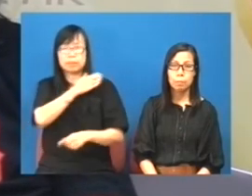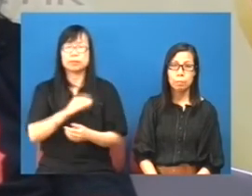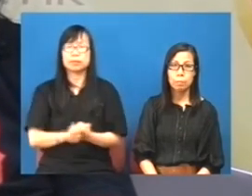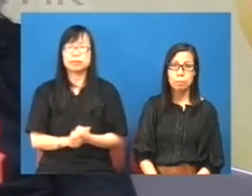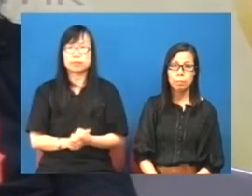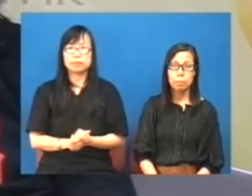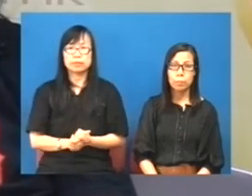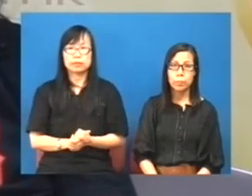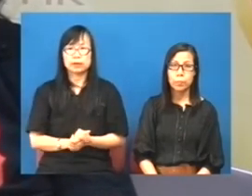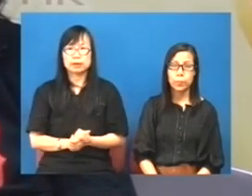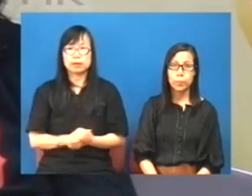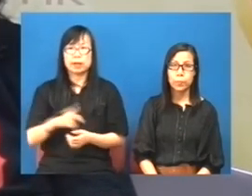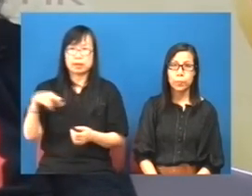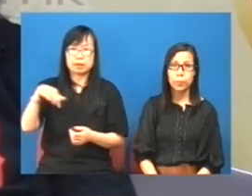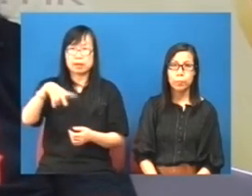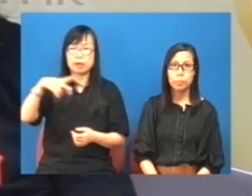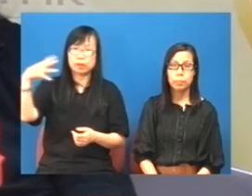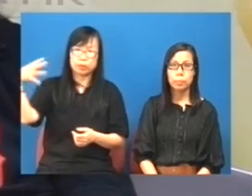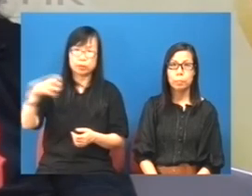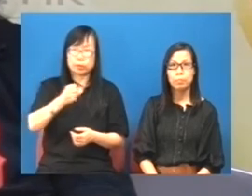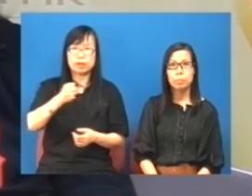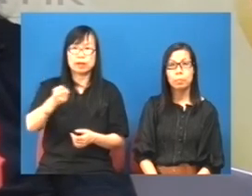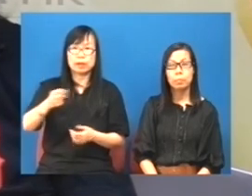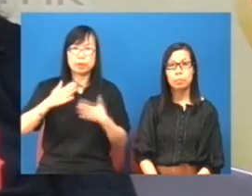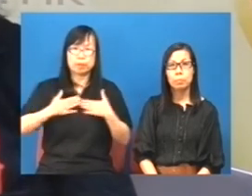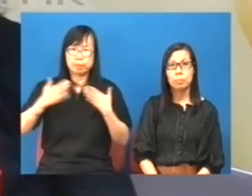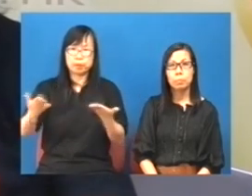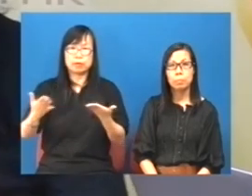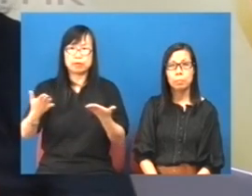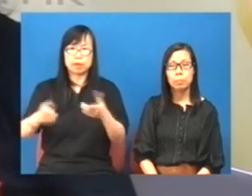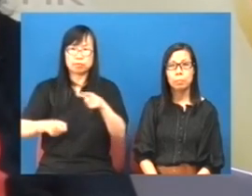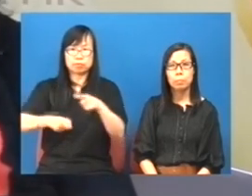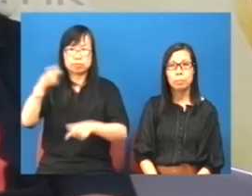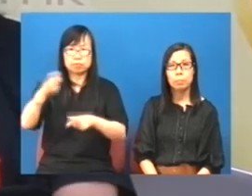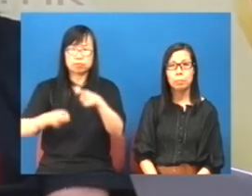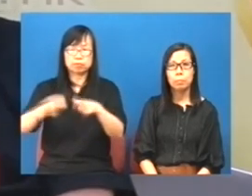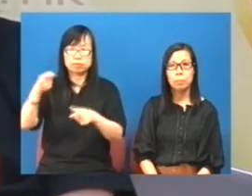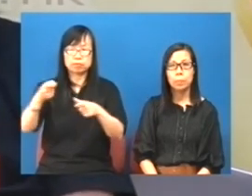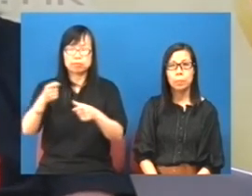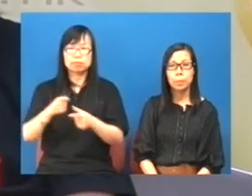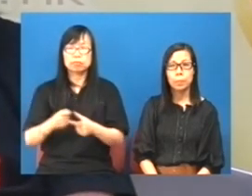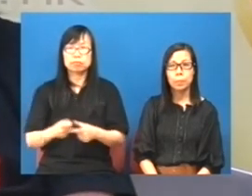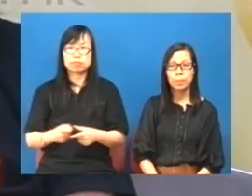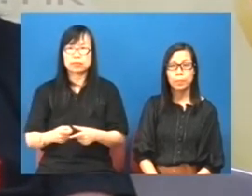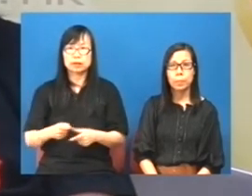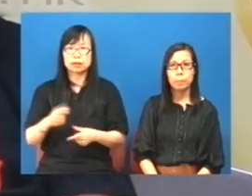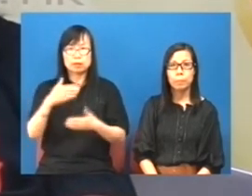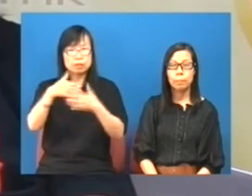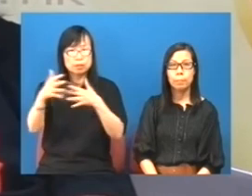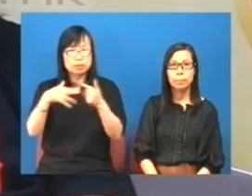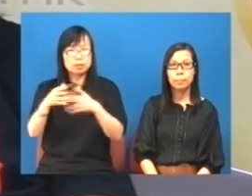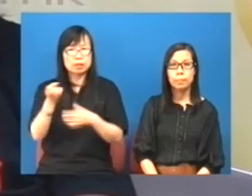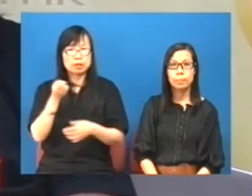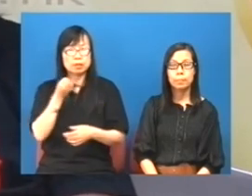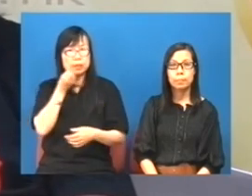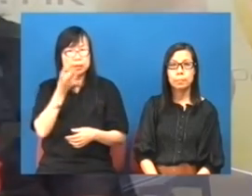或是行使他的權利去表達一些對不公義的事情的意見